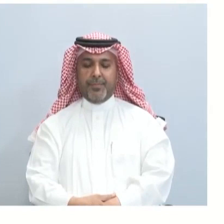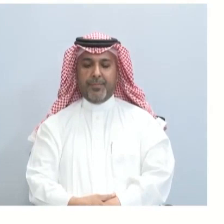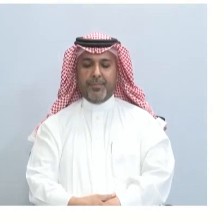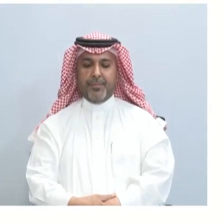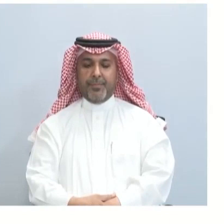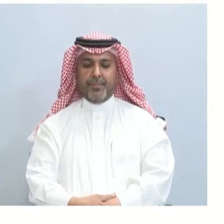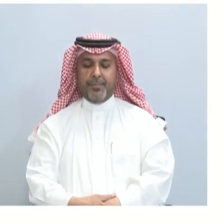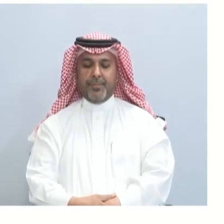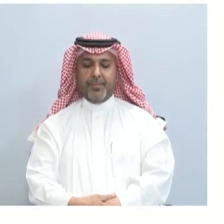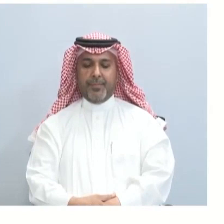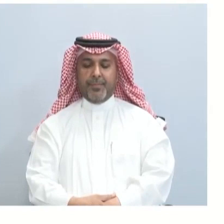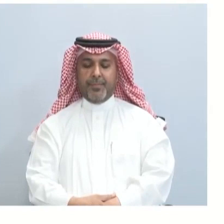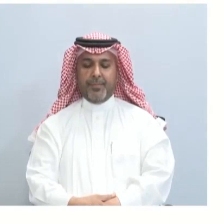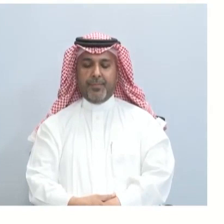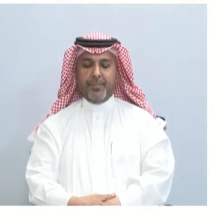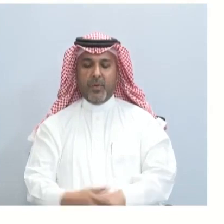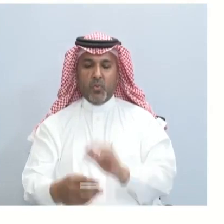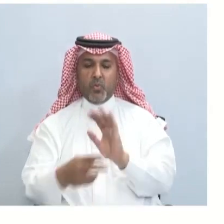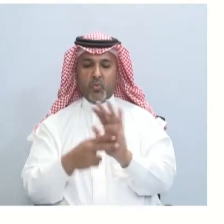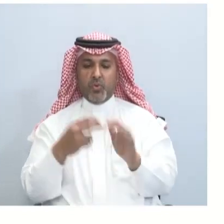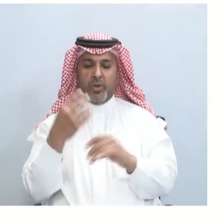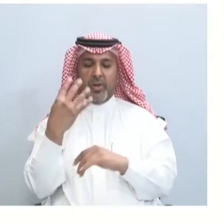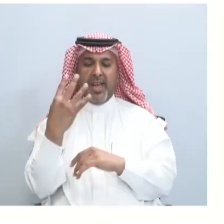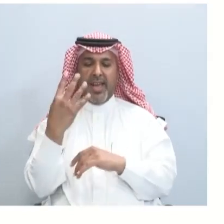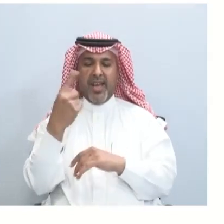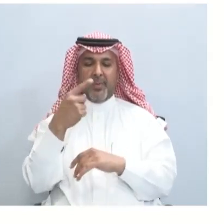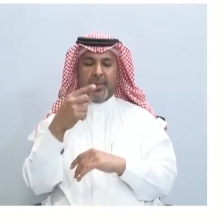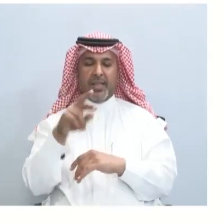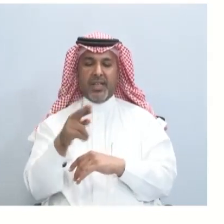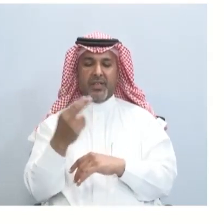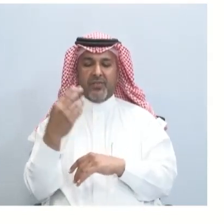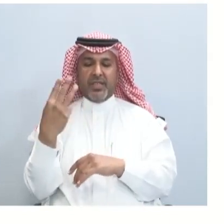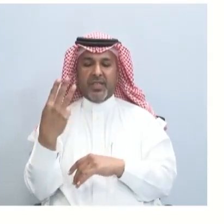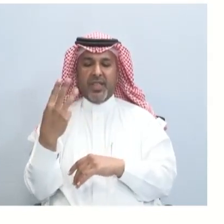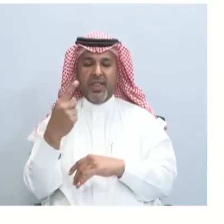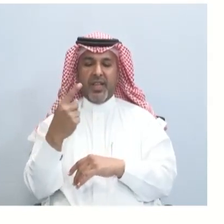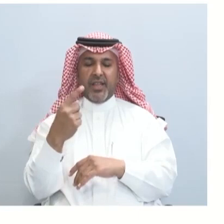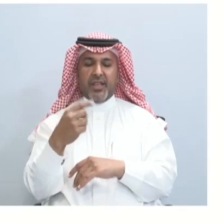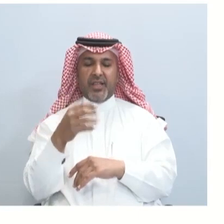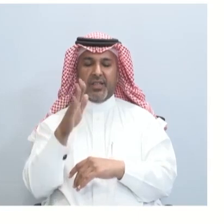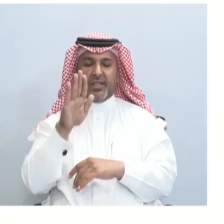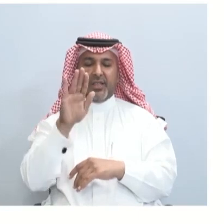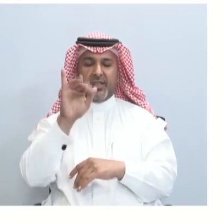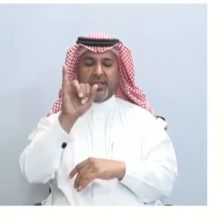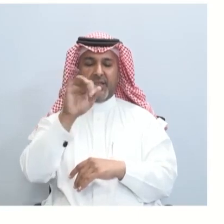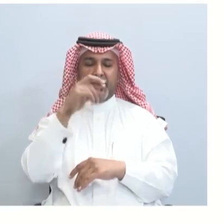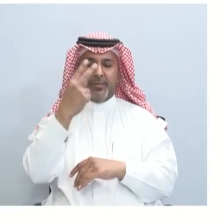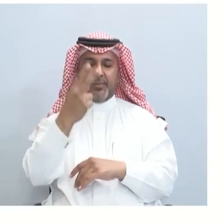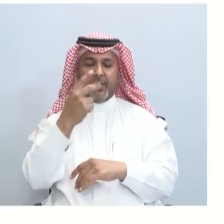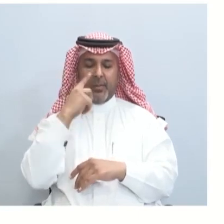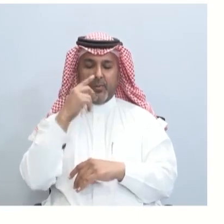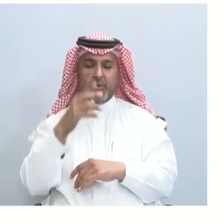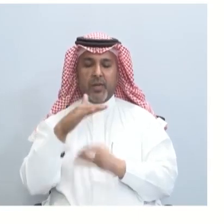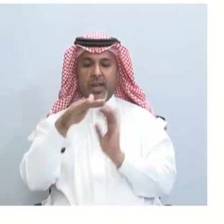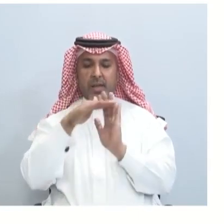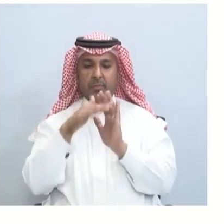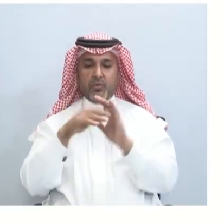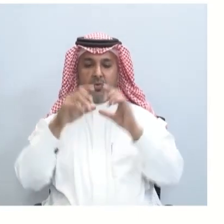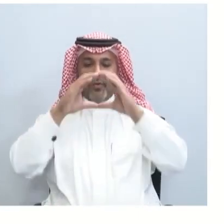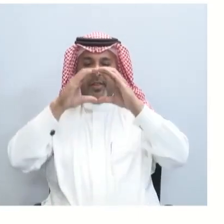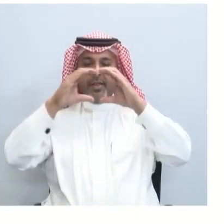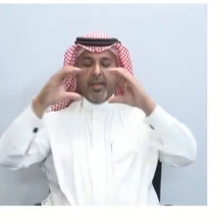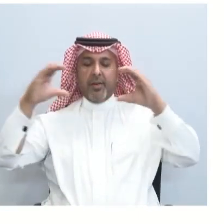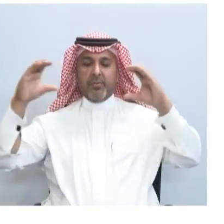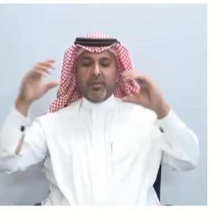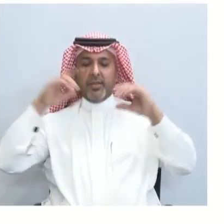سوف تكون الاجابه نعم اربعه عشر وثلاثه عشر من مئه سم مربع الان نحسب